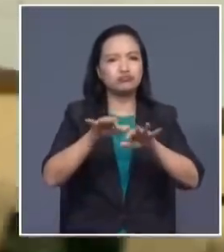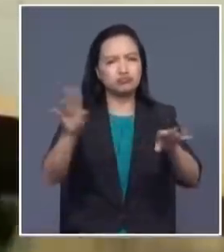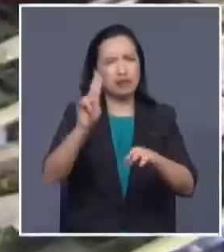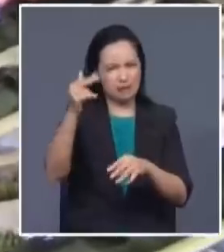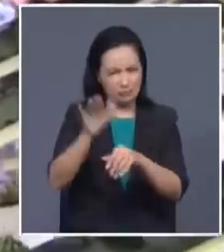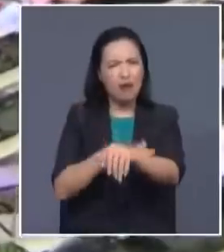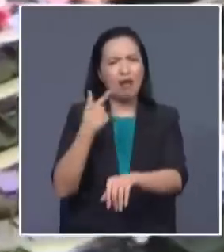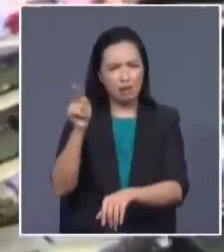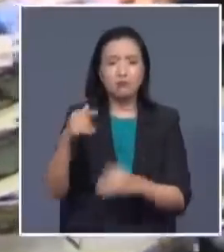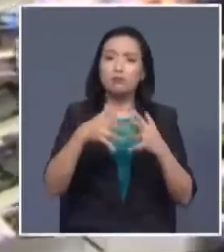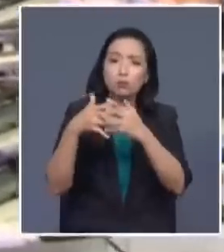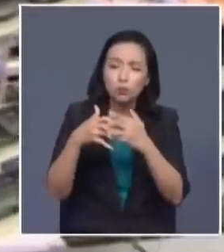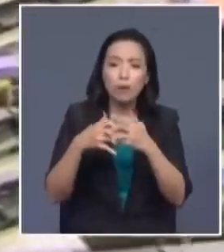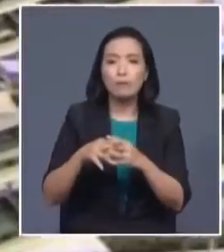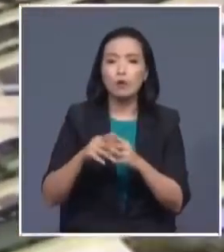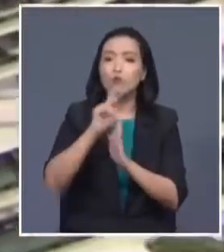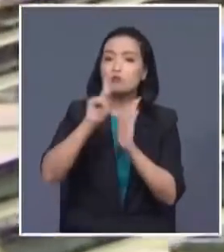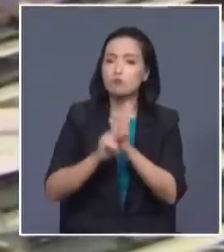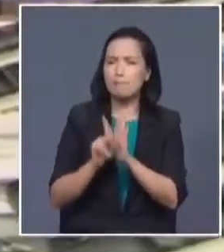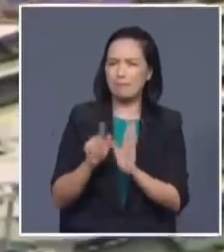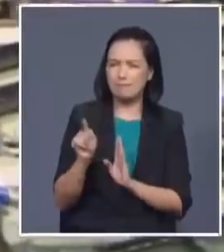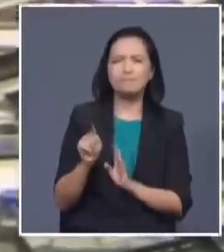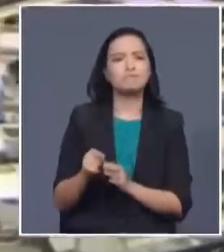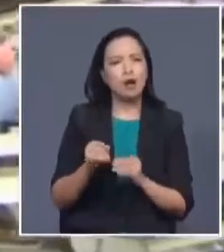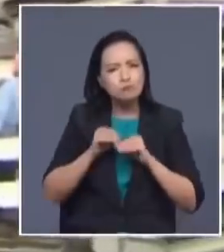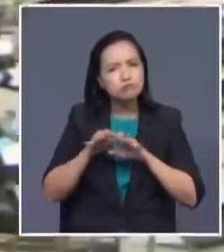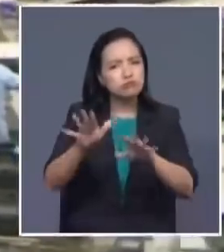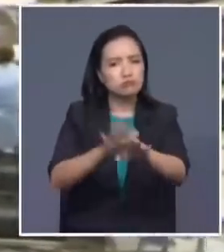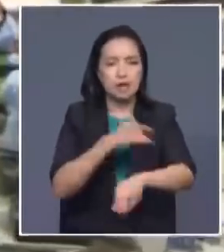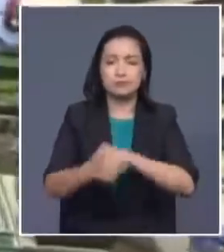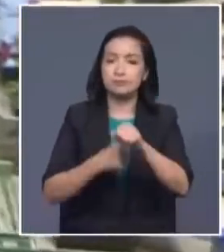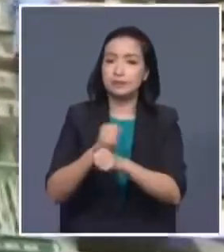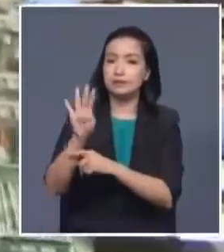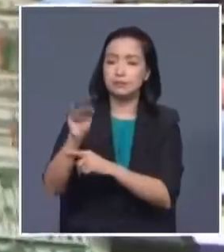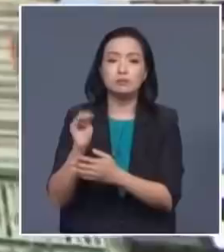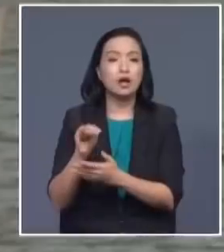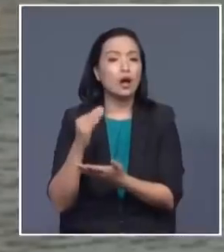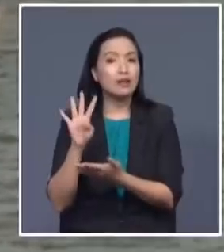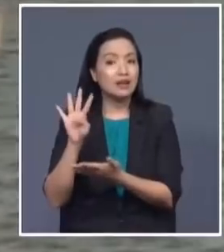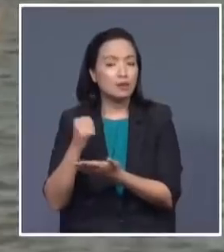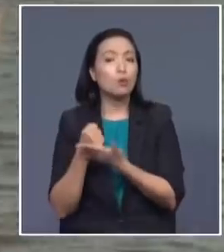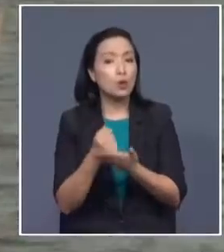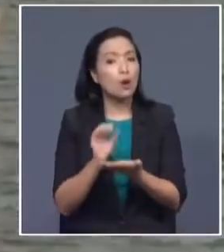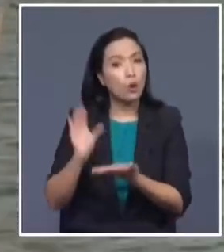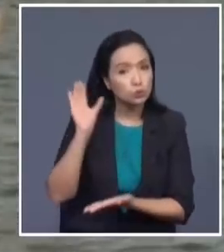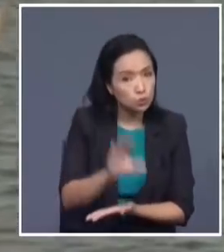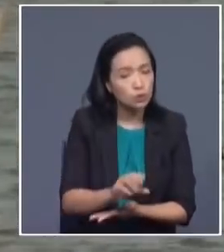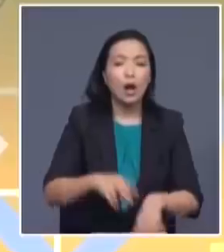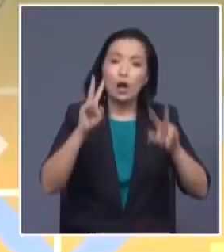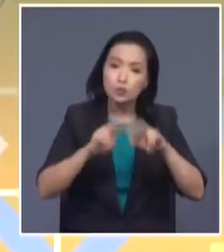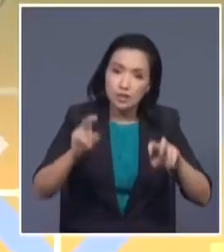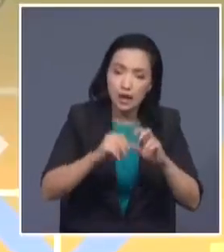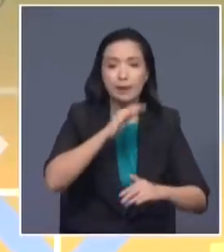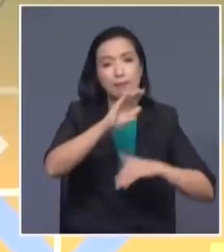ครับในสหรัฐอเมริกาประกาศใช้กฎหมายลักษณะนี้มาเกือบ40ปีแล้วซึ่งช่วยการลงทุนด้านการวิจัยและพัฒนาของทั้งภาครัฐ